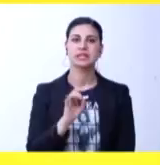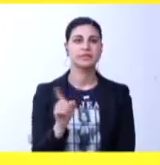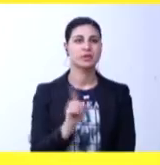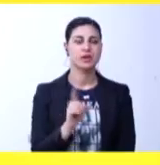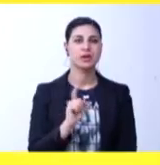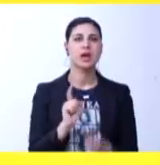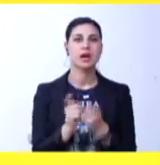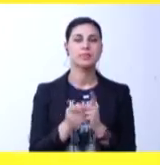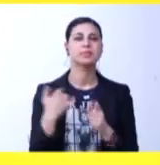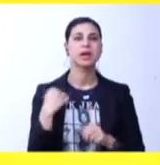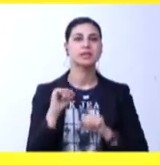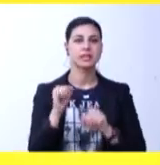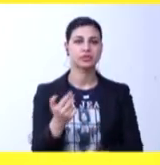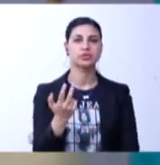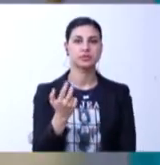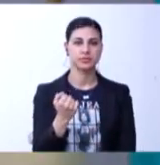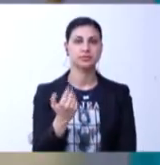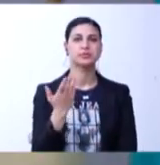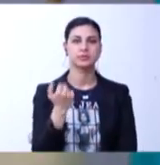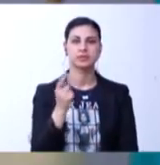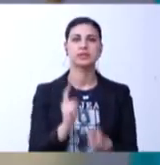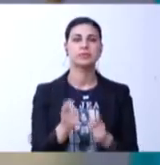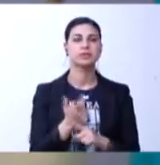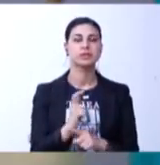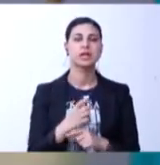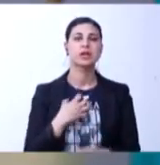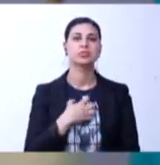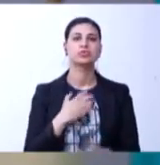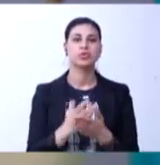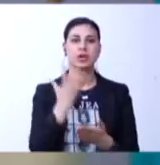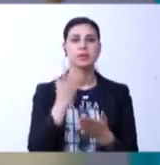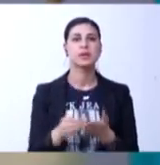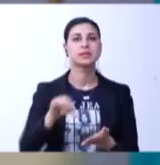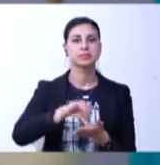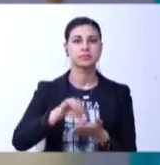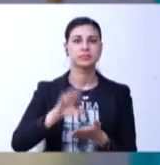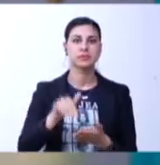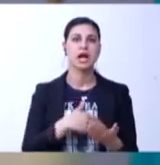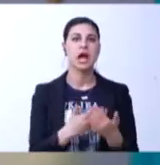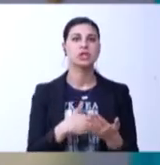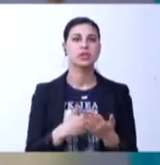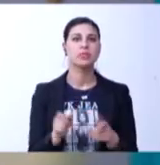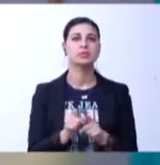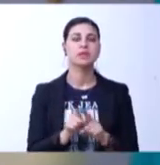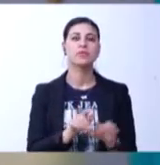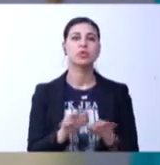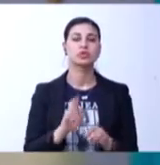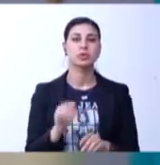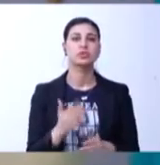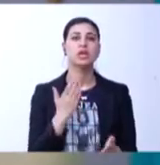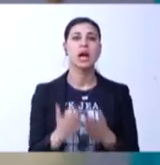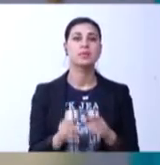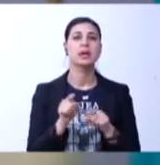გაუზიარეს, არამედ მხარდაჭერაც, ხომ ასეა? დიახ, და ნამდვილად ძალიან მნიშვნელოვანია მათი ჩართულობა და აქტივობა მსგავს ღონისძიებებში და ალბათ